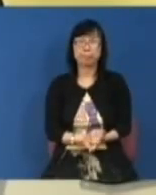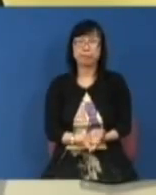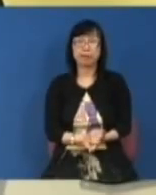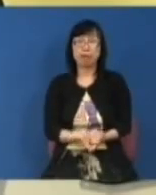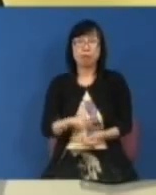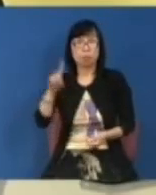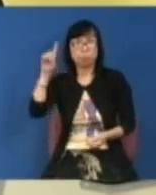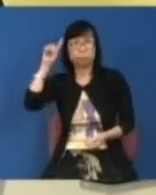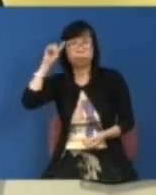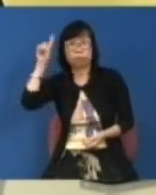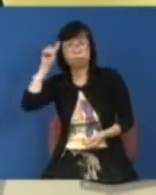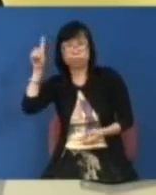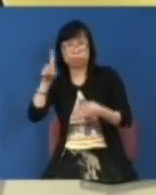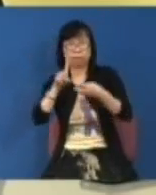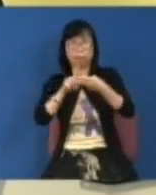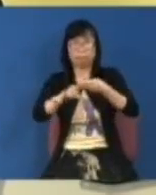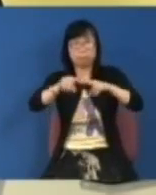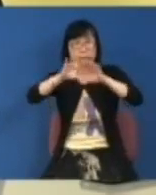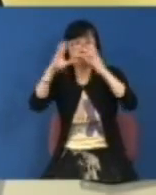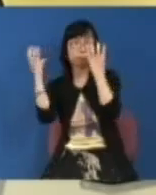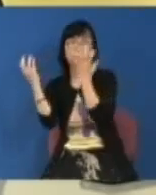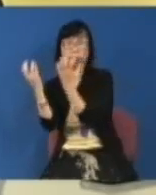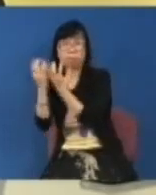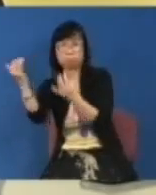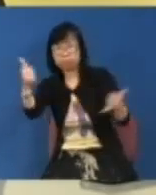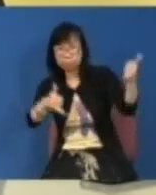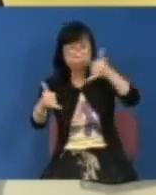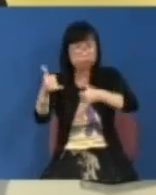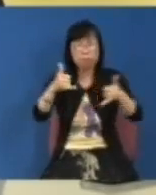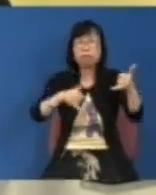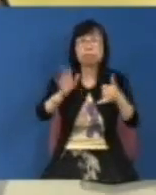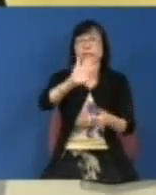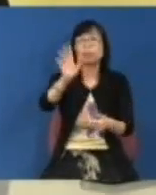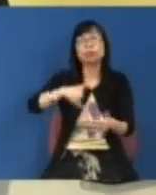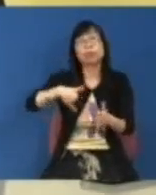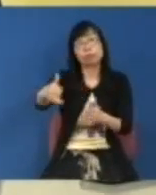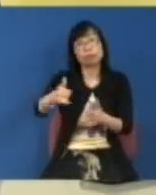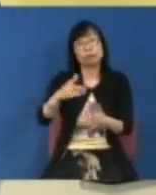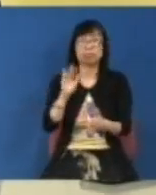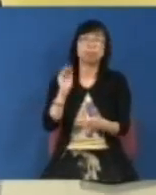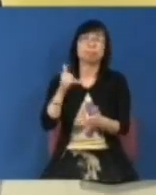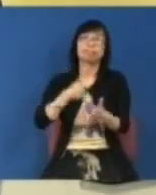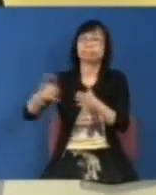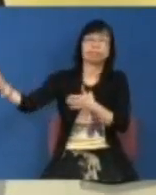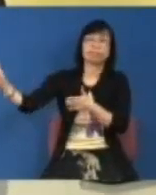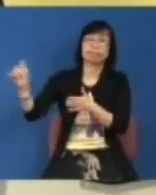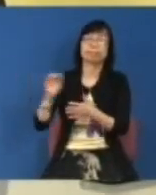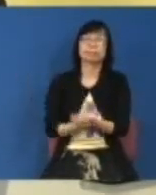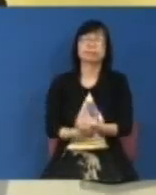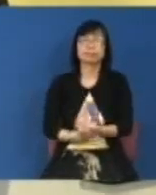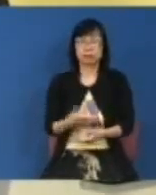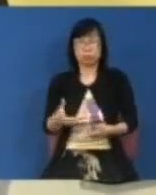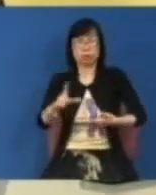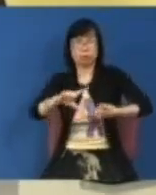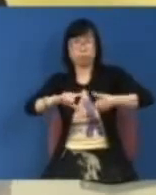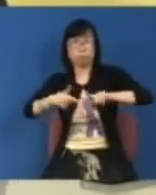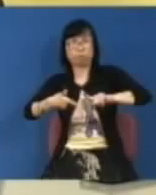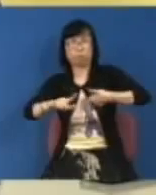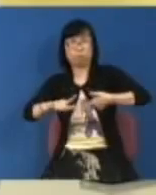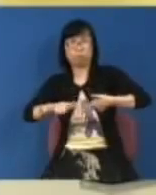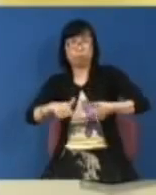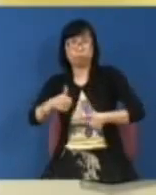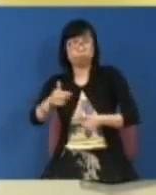每一次嘅民主派嘅集會同遊行。都不出現事咩？只不過你走咗去啫嘛。佢如果用呢個方法咁啊，連呢啲咁嘅正